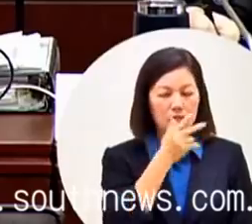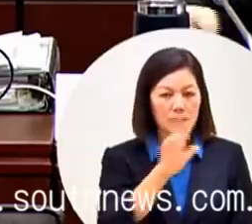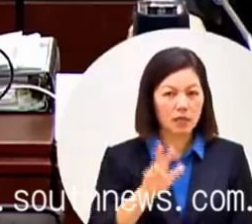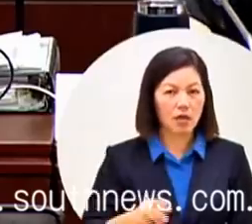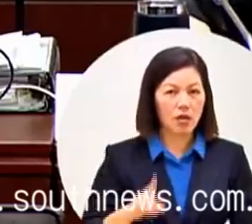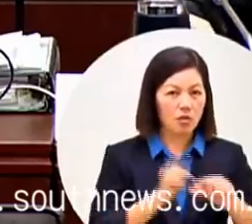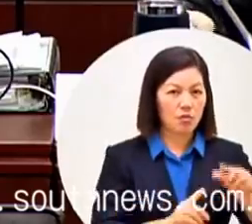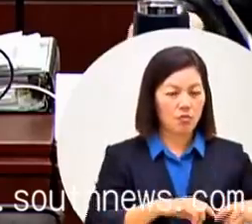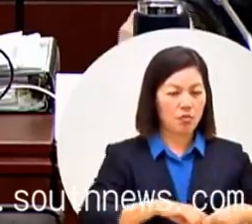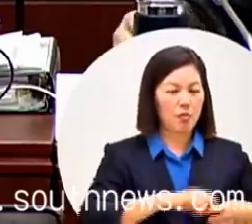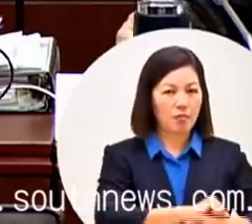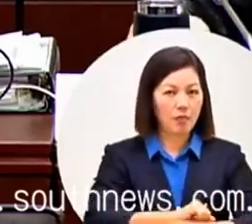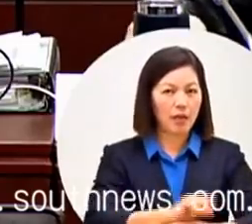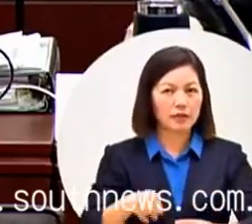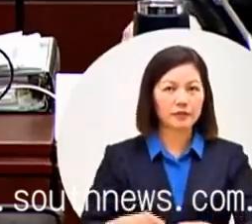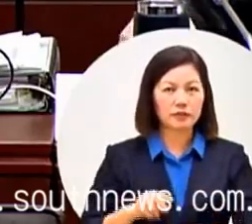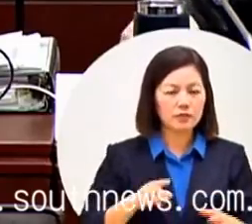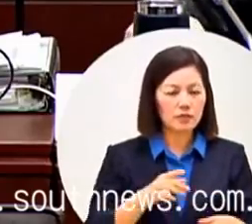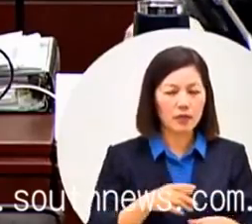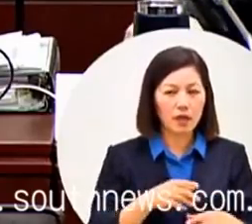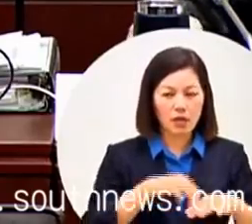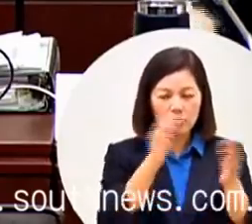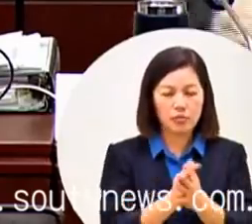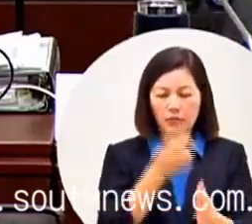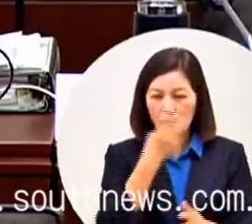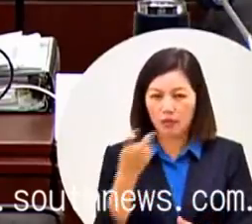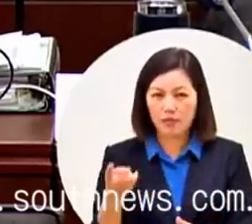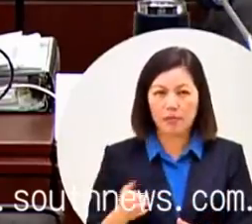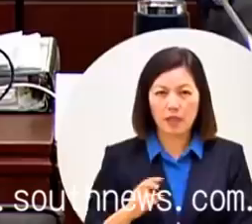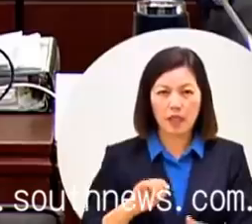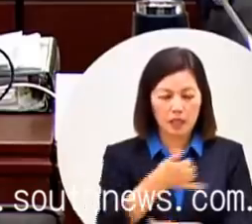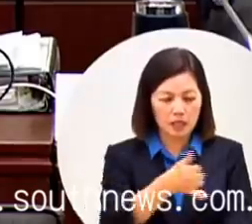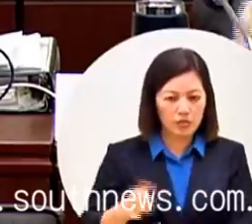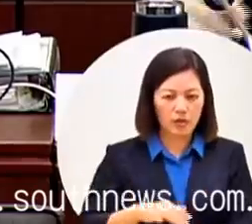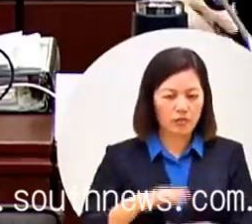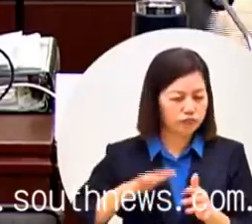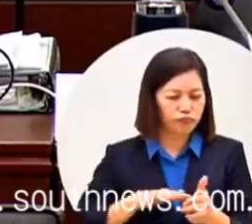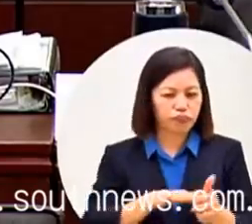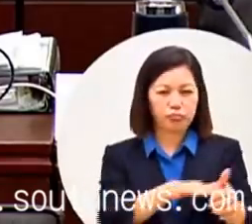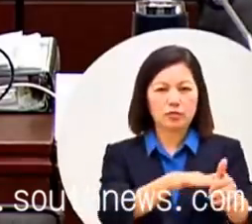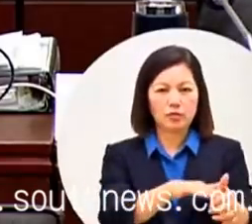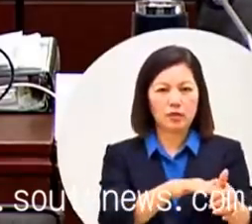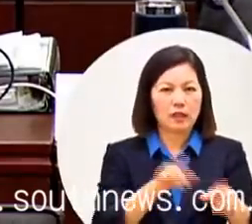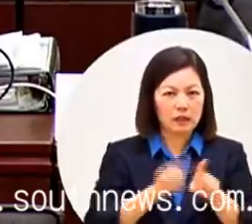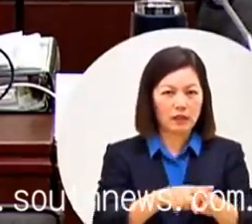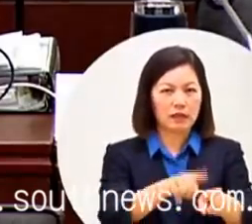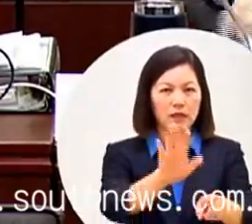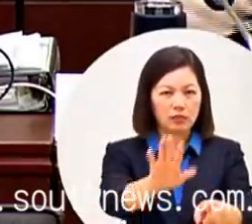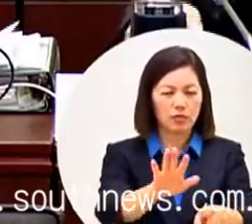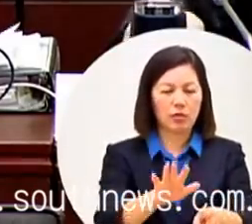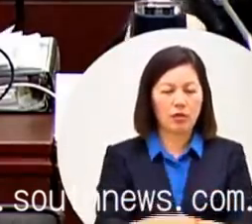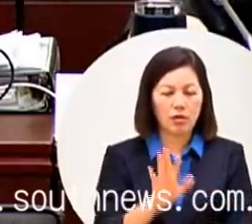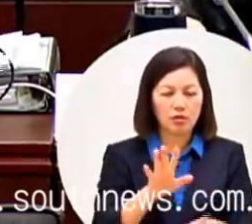以及所有的参访的城市的行程，所有的议员都是从头跟到尾。或许有一到两位议员有些事